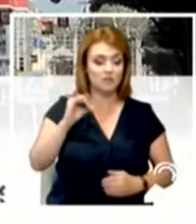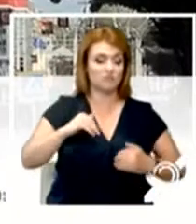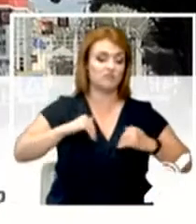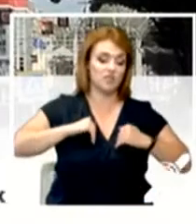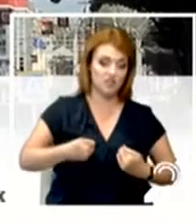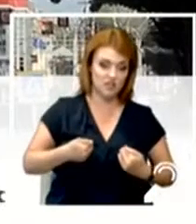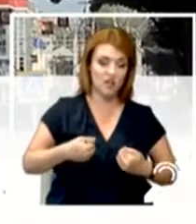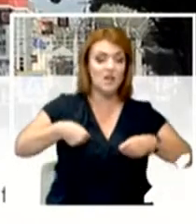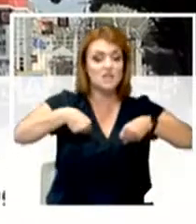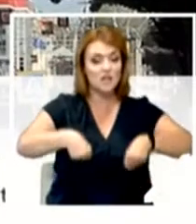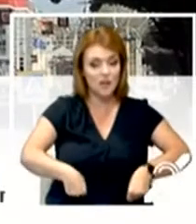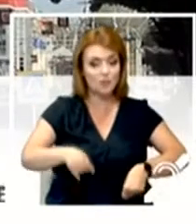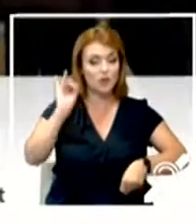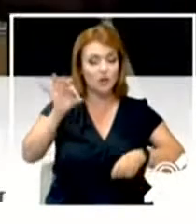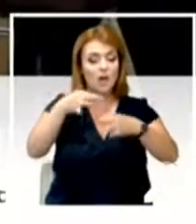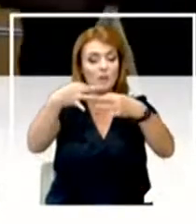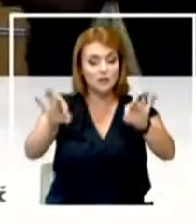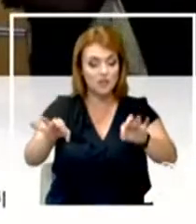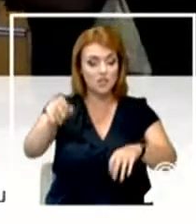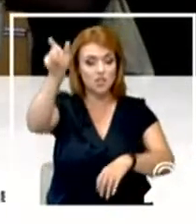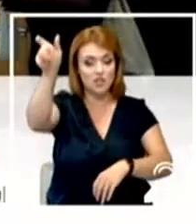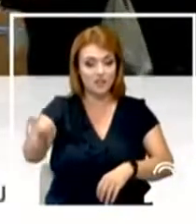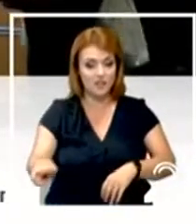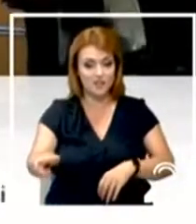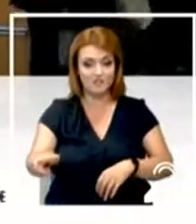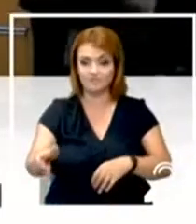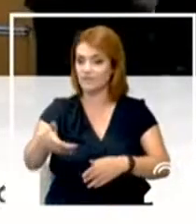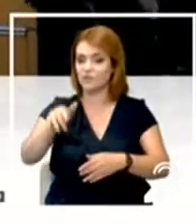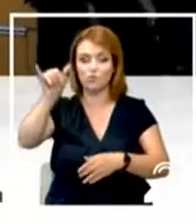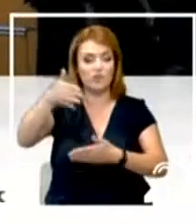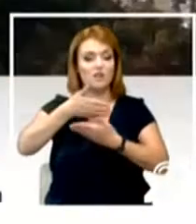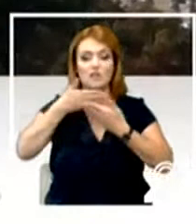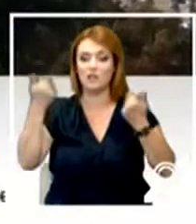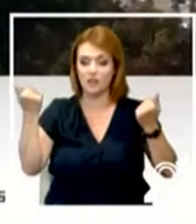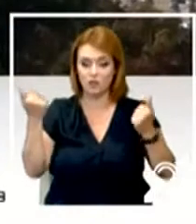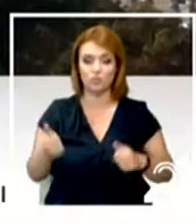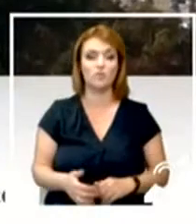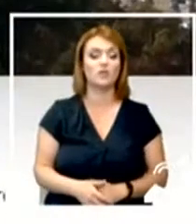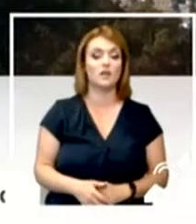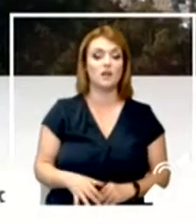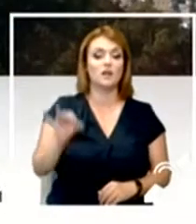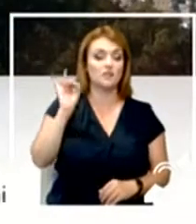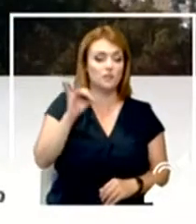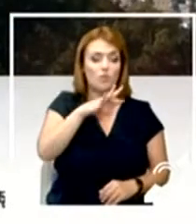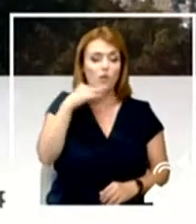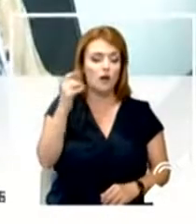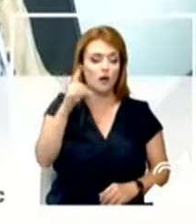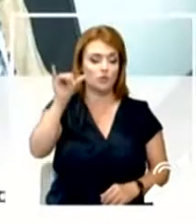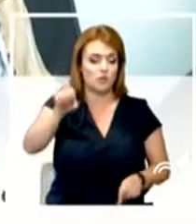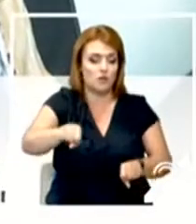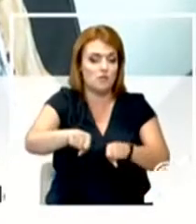păcate, drepturile și libertățile fundamentale ale omului sunt îngrădite și de cele mai deseori încălcate